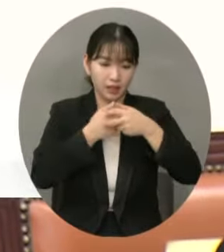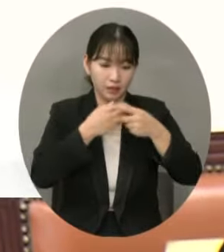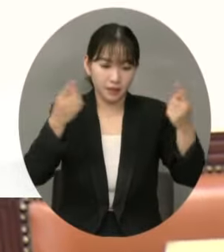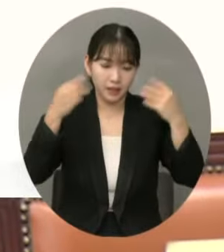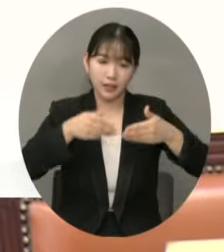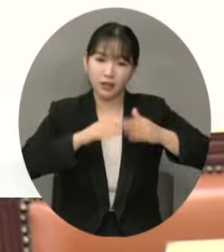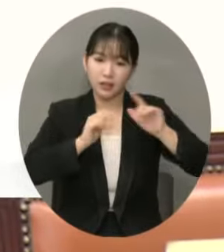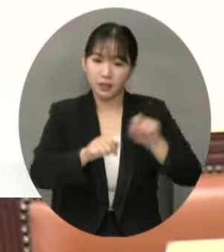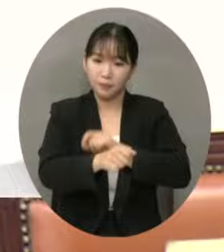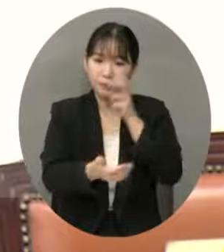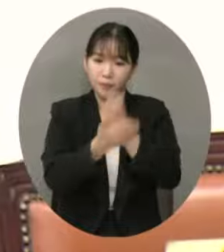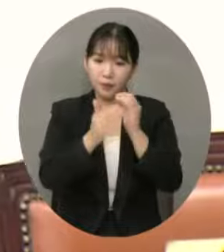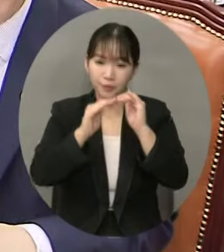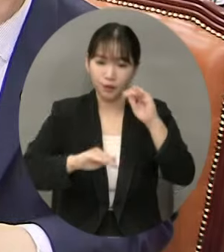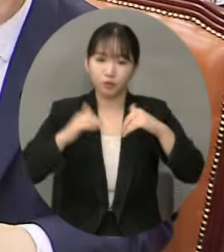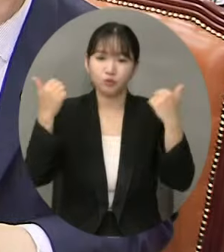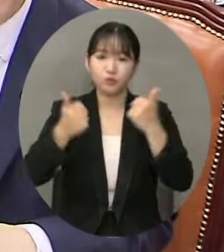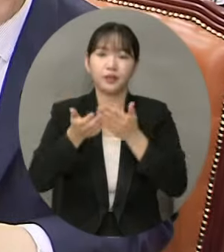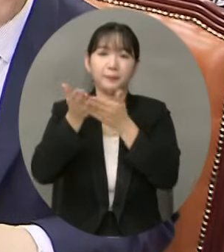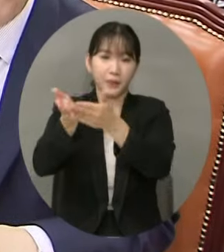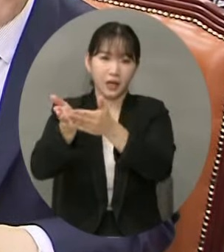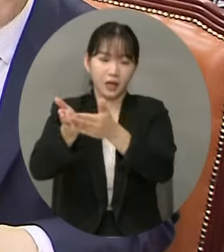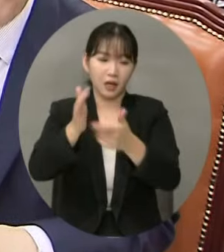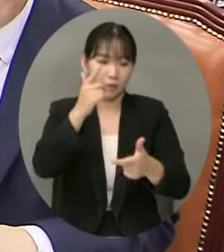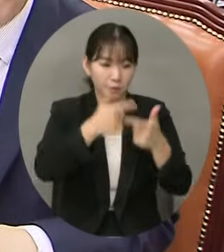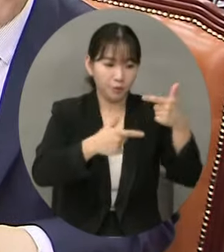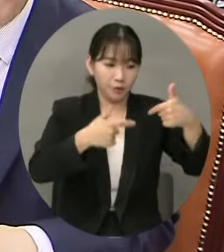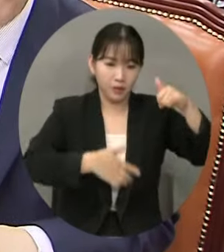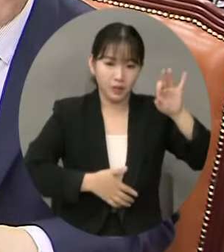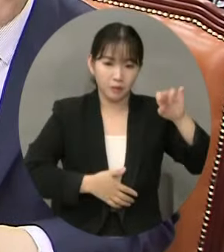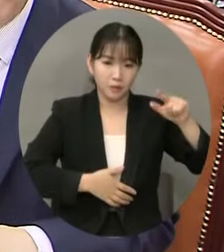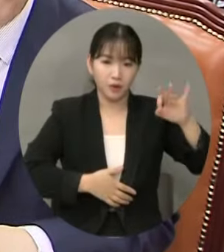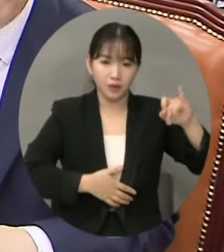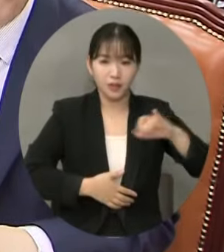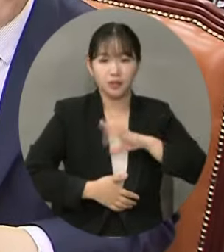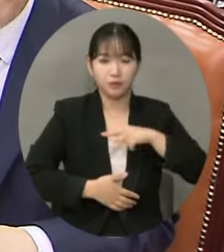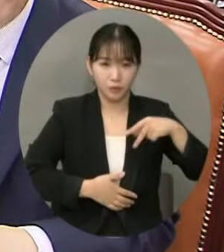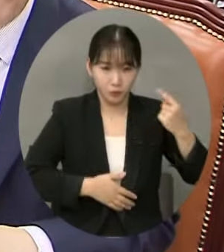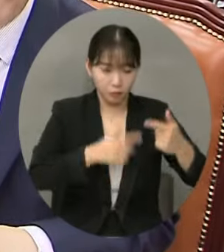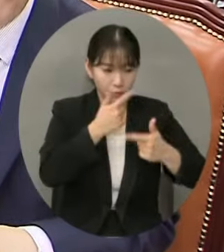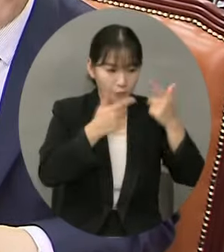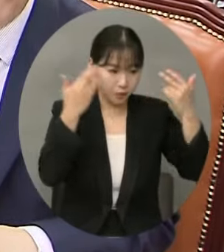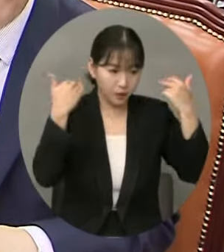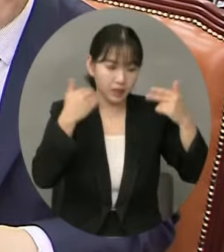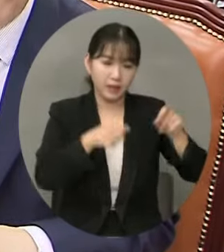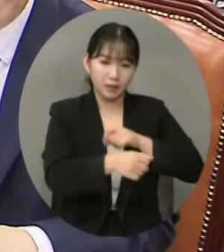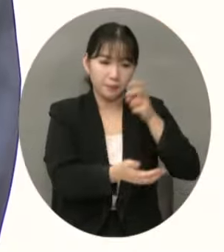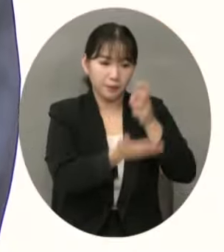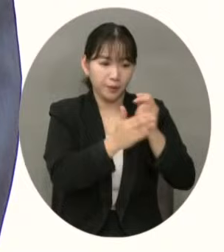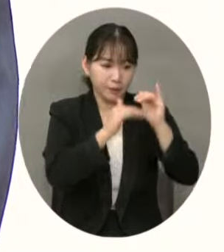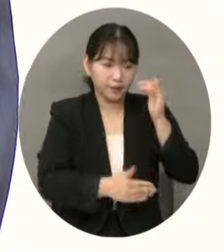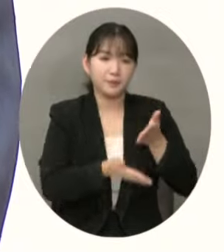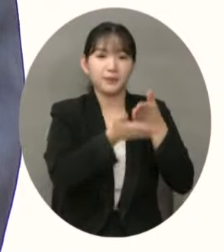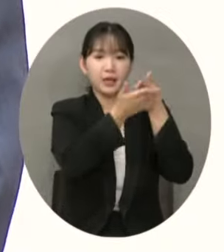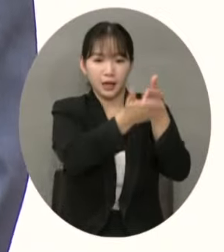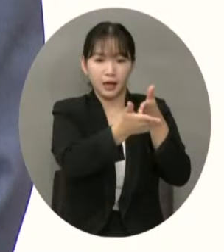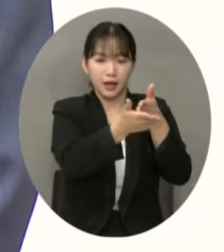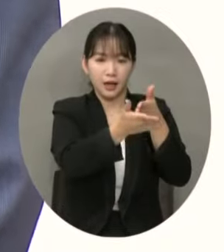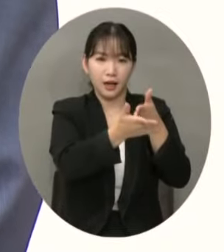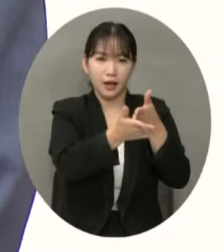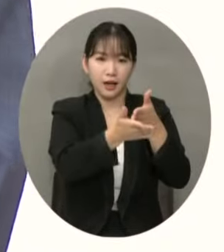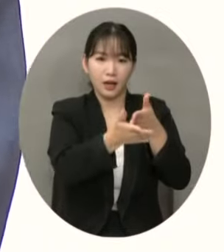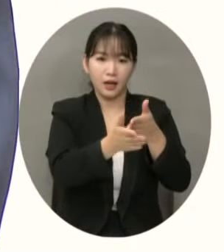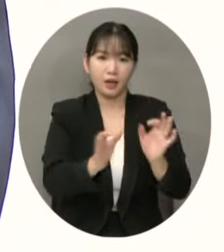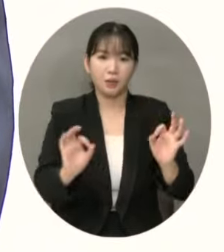국회 교육위에 제출했습니다. 목포 김원희 의원도 목포대 의대 설립 특별 법안을 제출하는 등 맞대응에